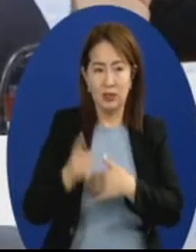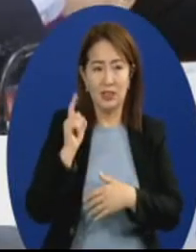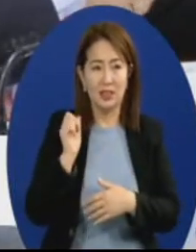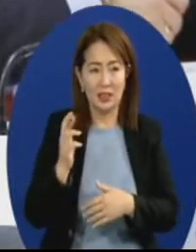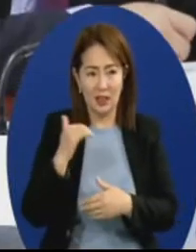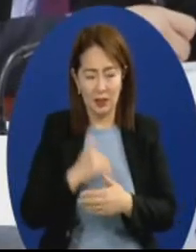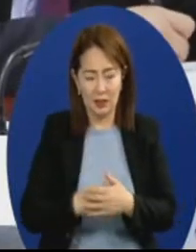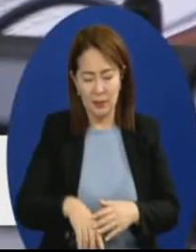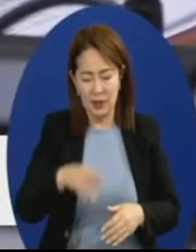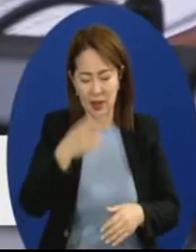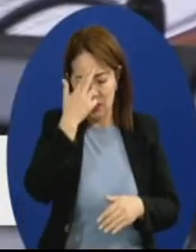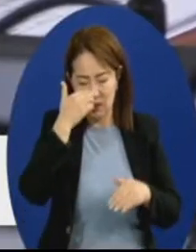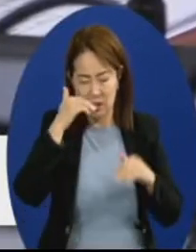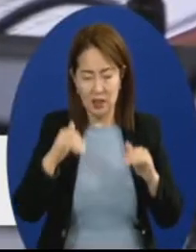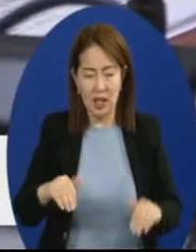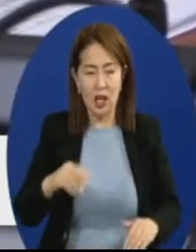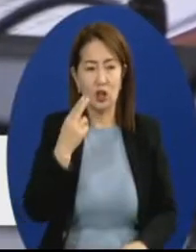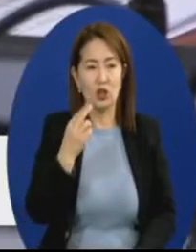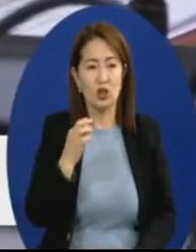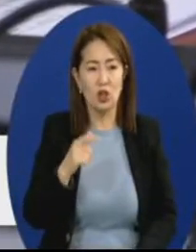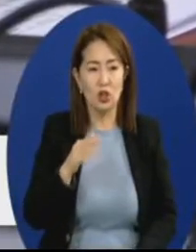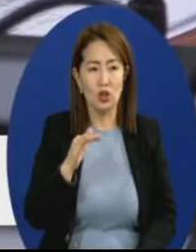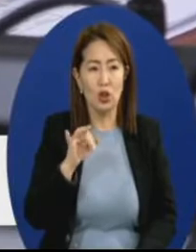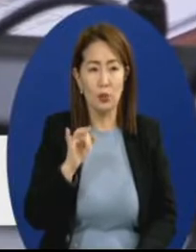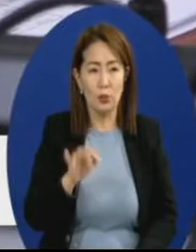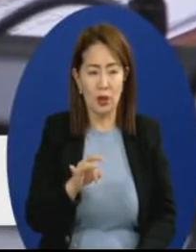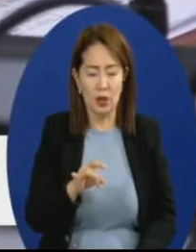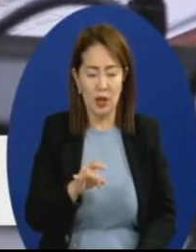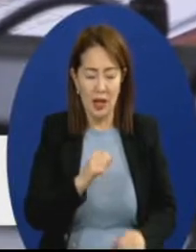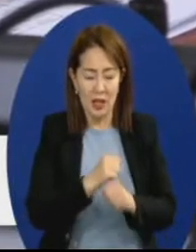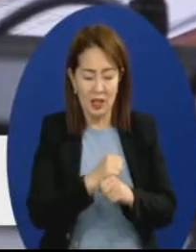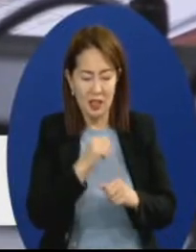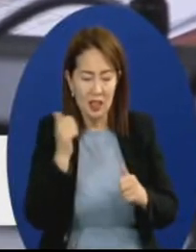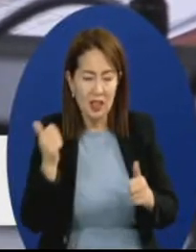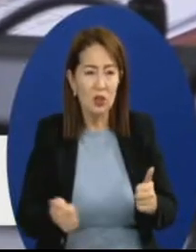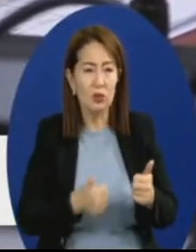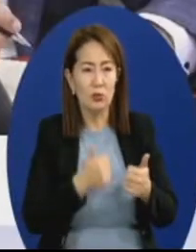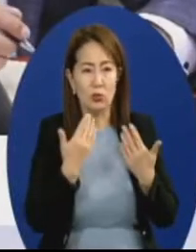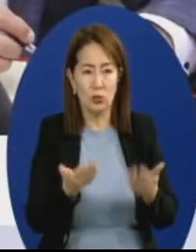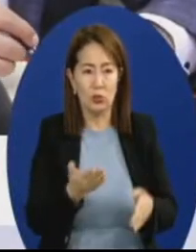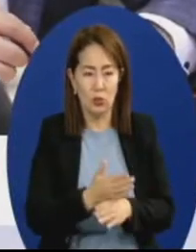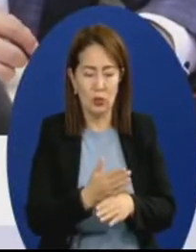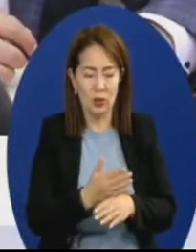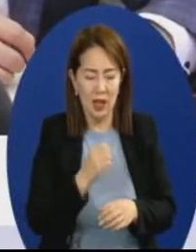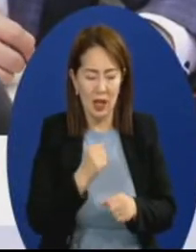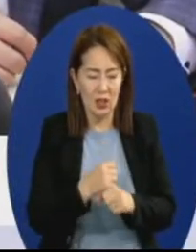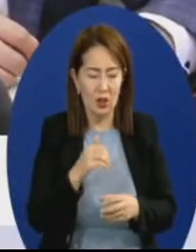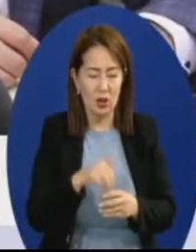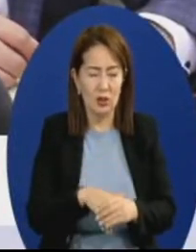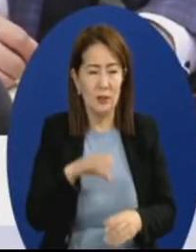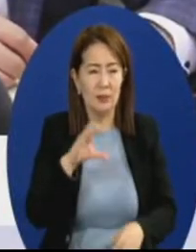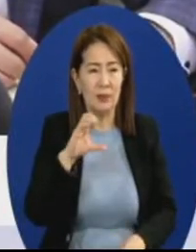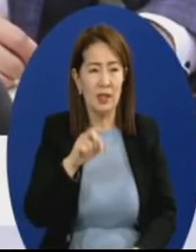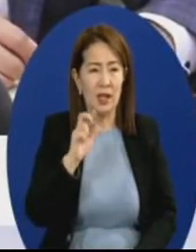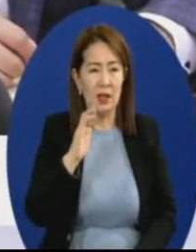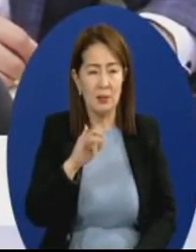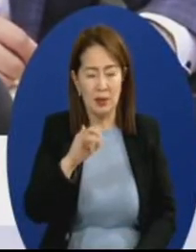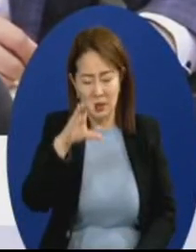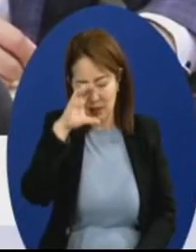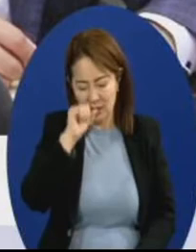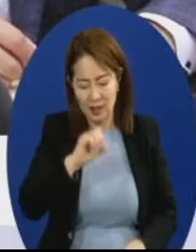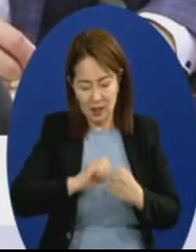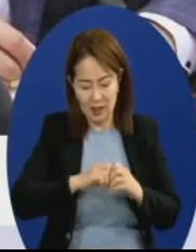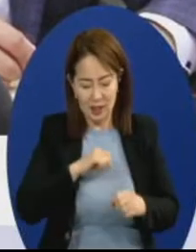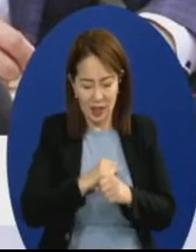Мянганы сууд хүн Чингис хаан цогцлбрын ажлыг цогц байдлаар нь дуусгах зэрэг олон ажлууд багтсан байна. Түүнчлэн салбарын сайд хийгдэх ажлууд